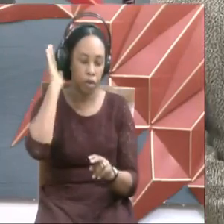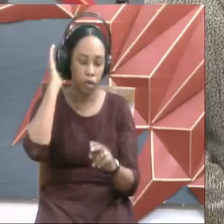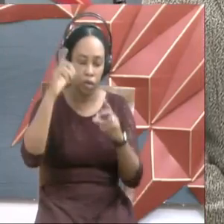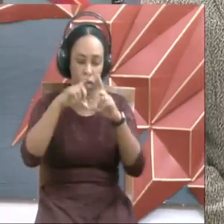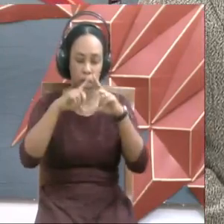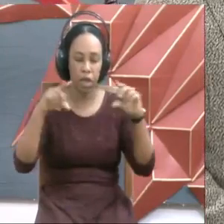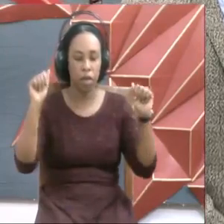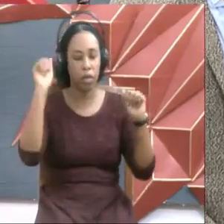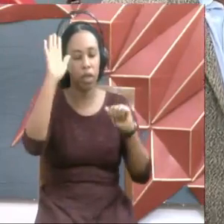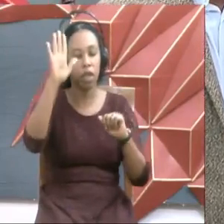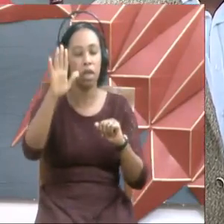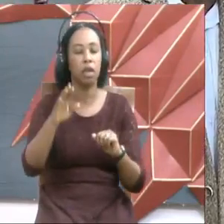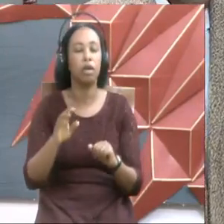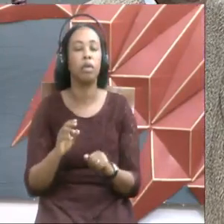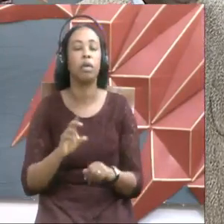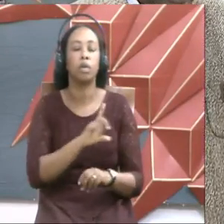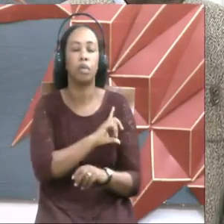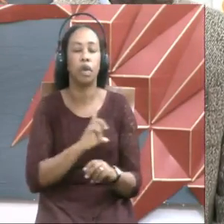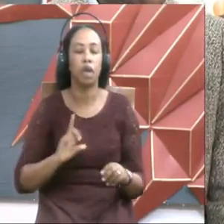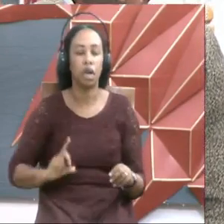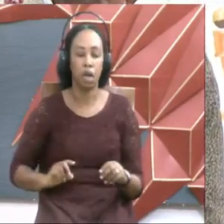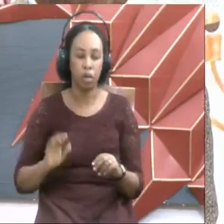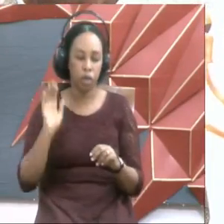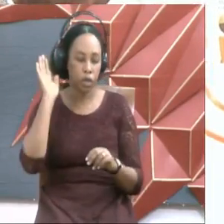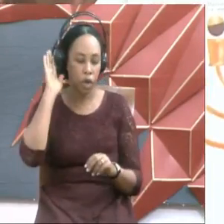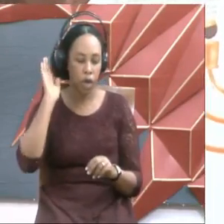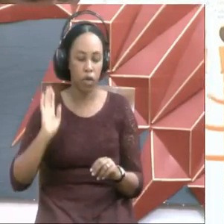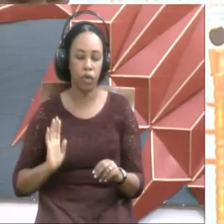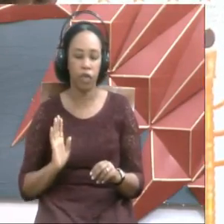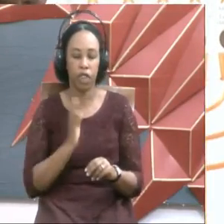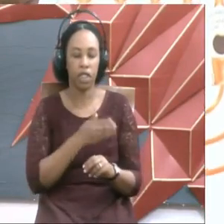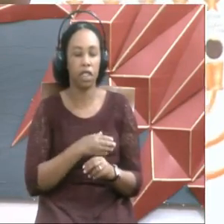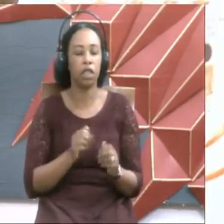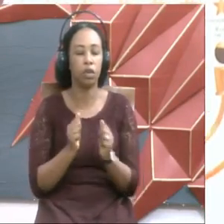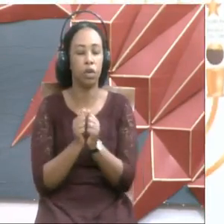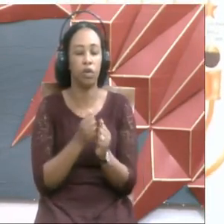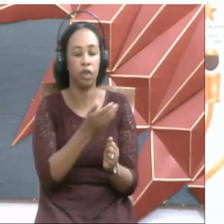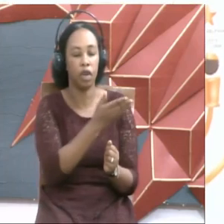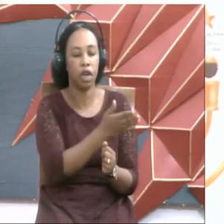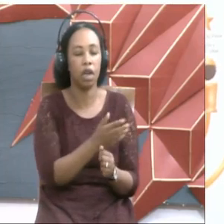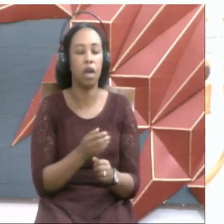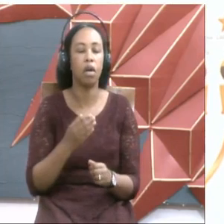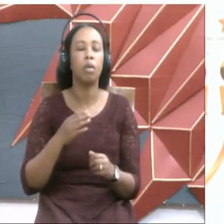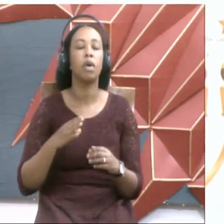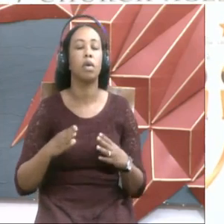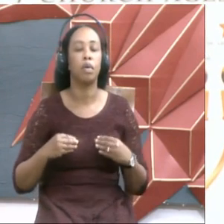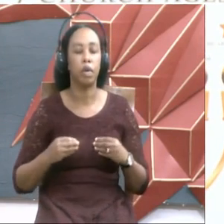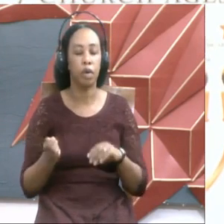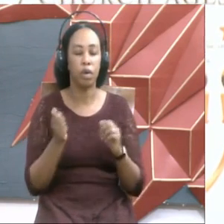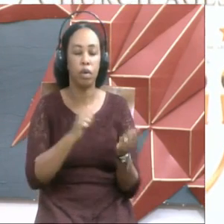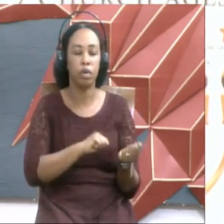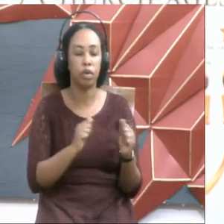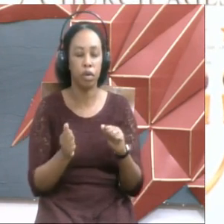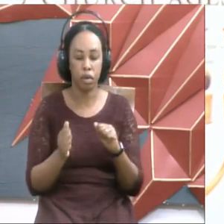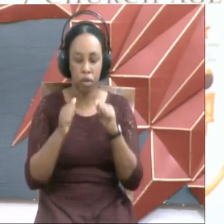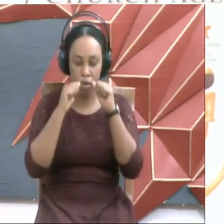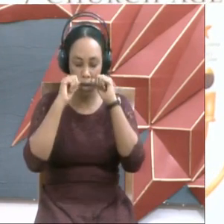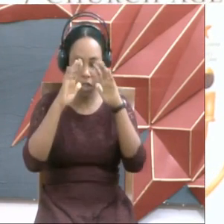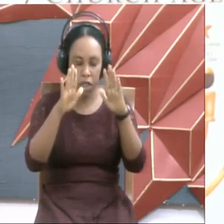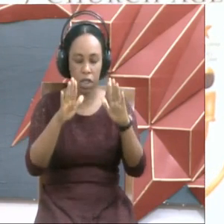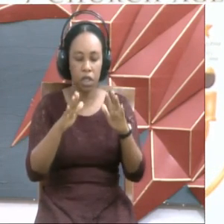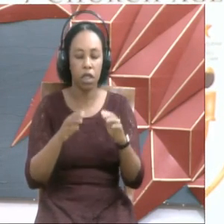mwami, twayumvise hamwe n'abangaba bemeye kubatizwa mu izina ryawe. Umugisha ugendana n'iryo jambo ubane natwe